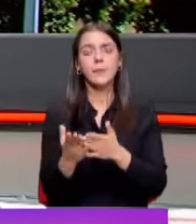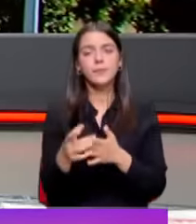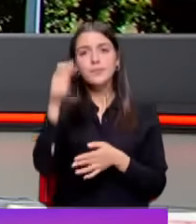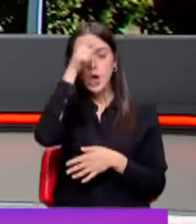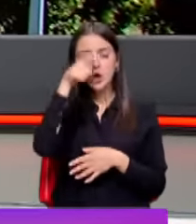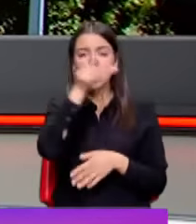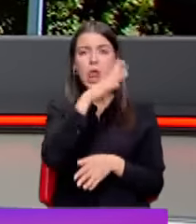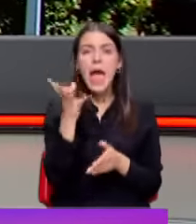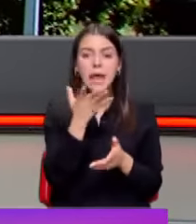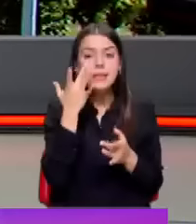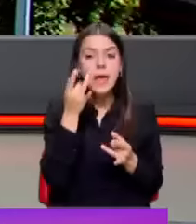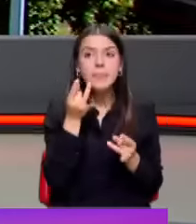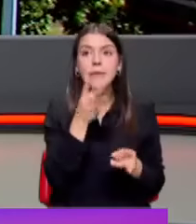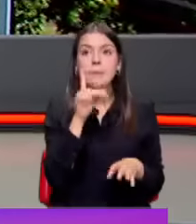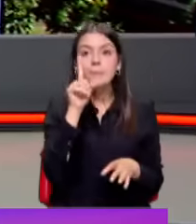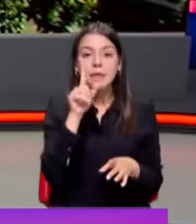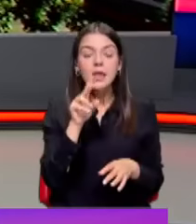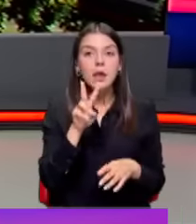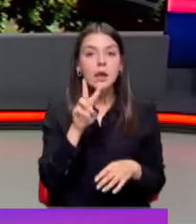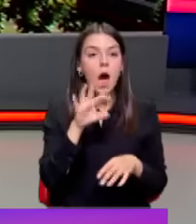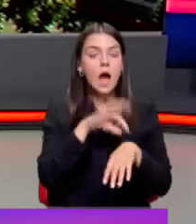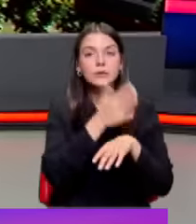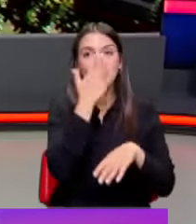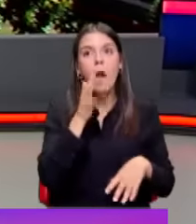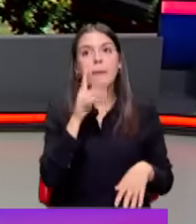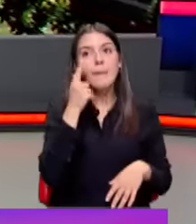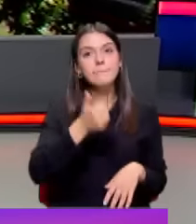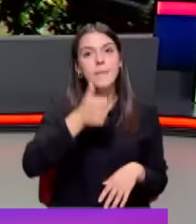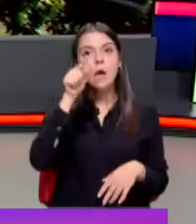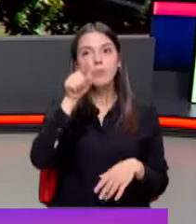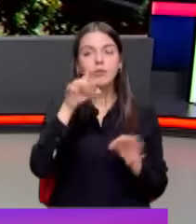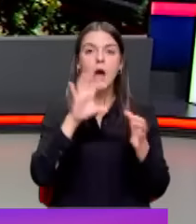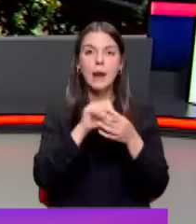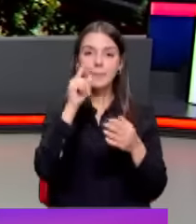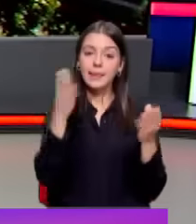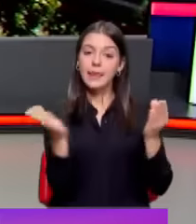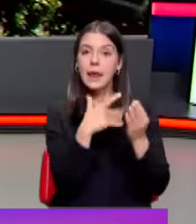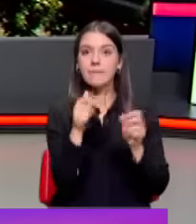Türkiye'de henüz tespit edilmiş bir vaka yok. Bakanlık bununla ilgili bir rehber yayınladı.